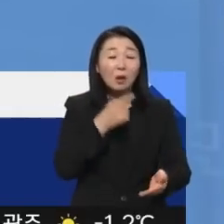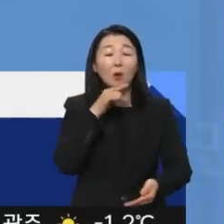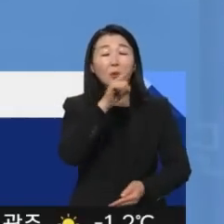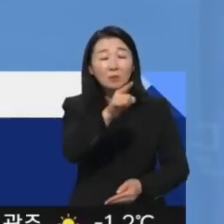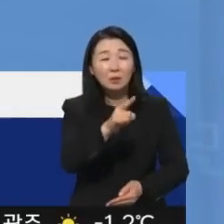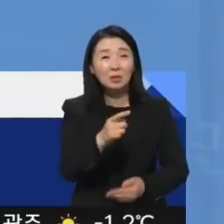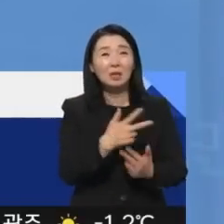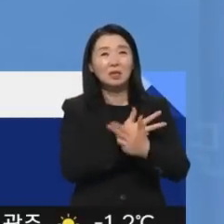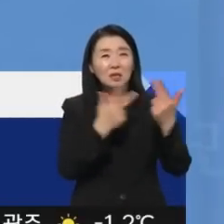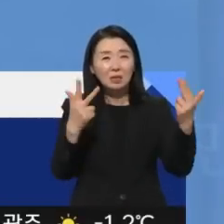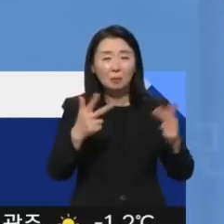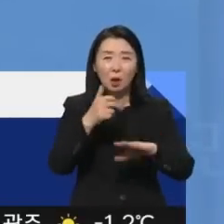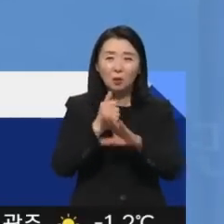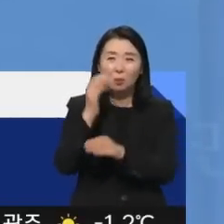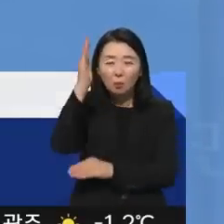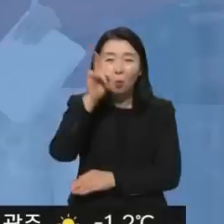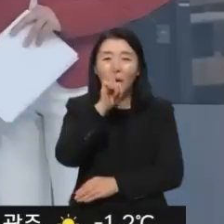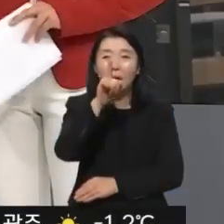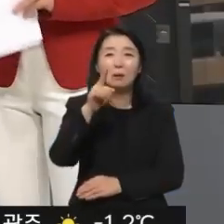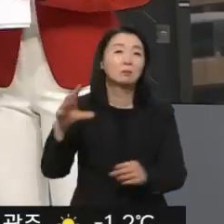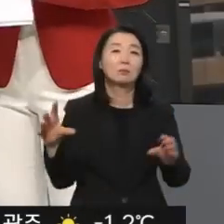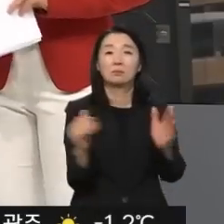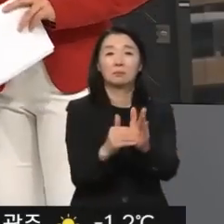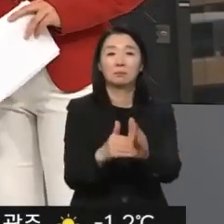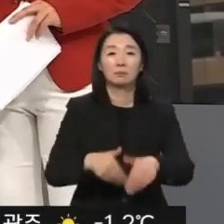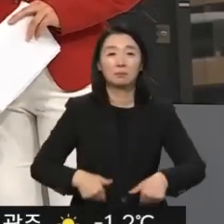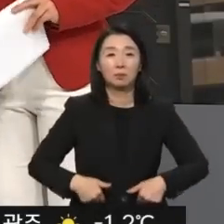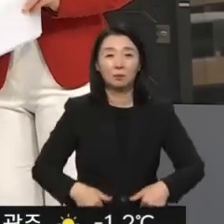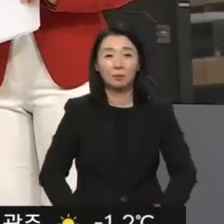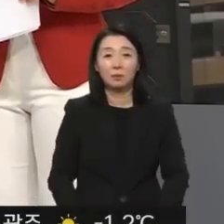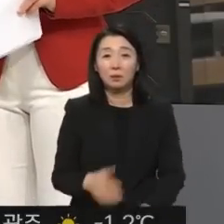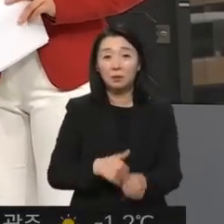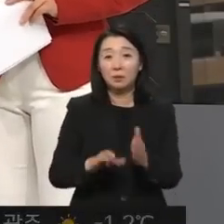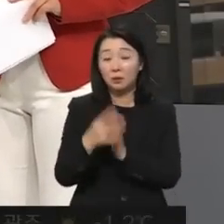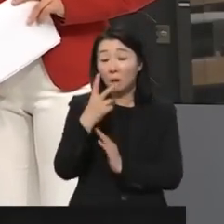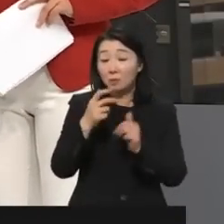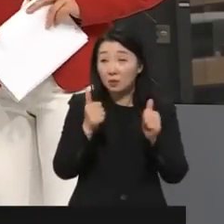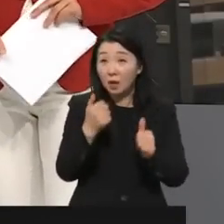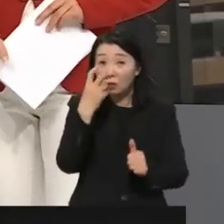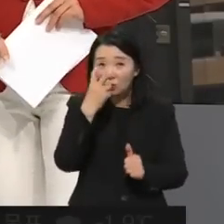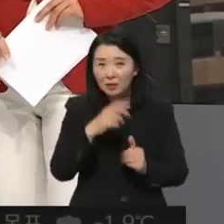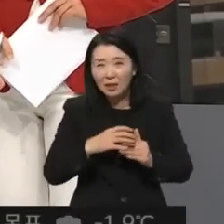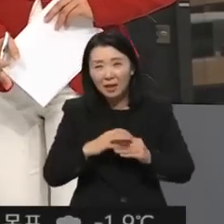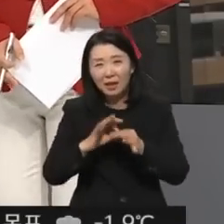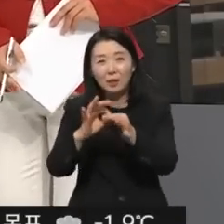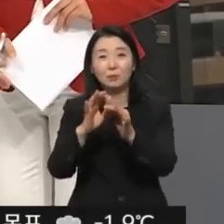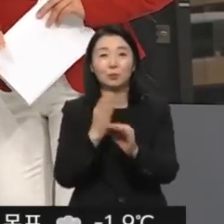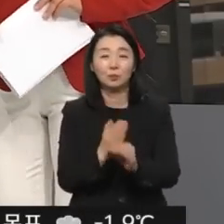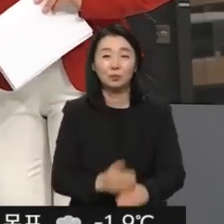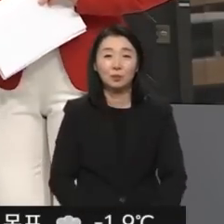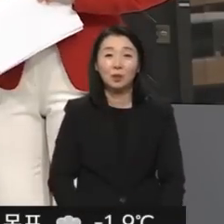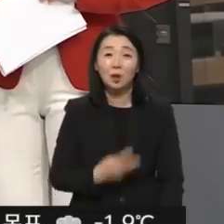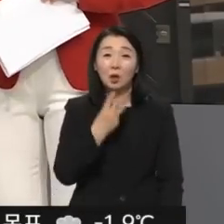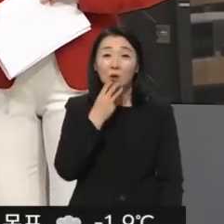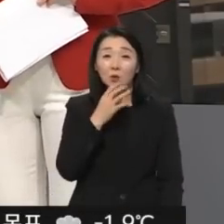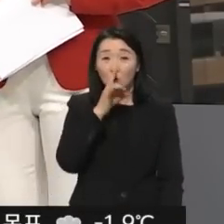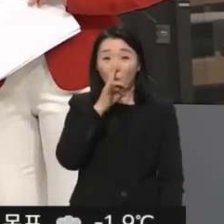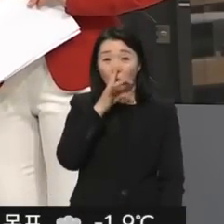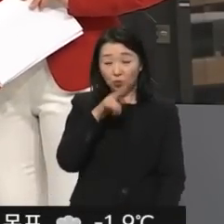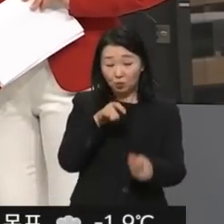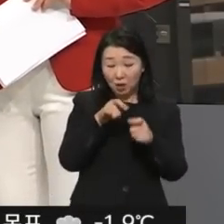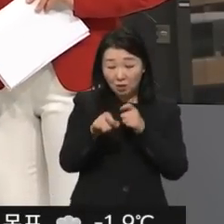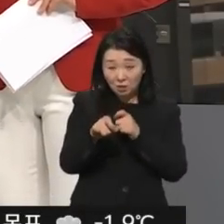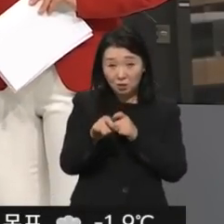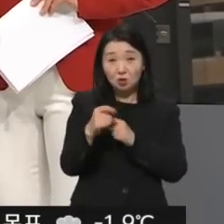보고회를 중단하기 바랍니다. 네, 이런 상황에서 검찰 수사 계속되고 있습니다. 서울중앙지검